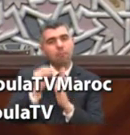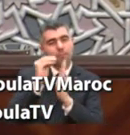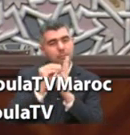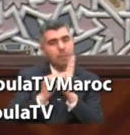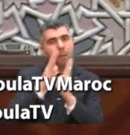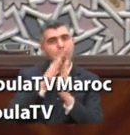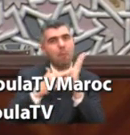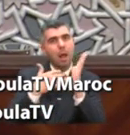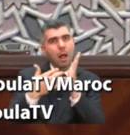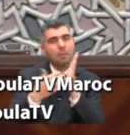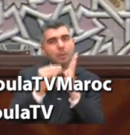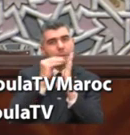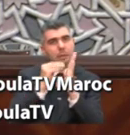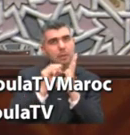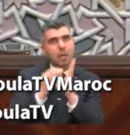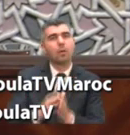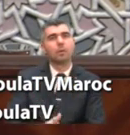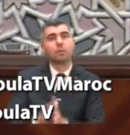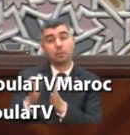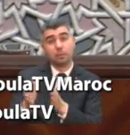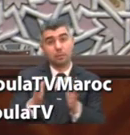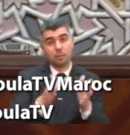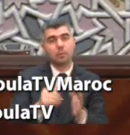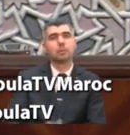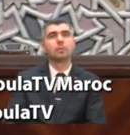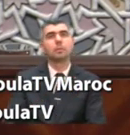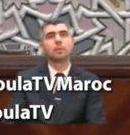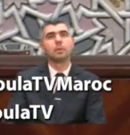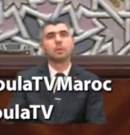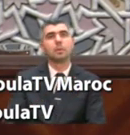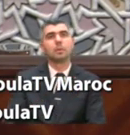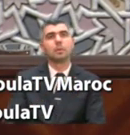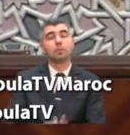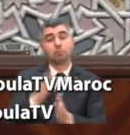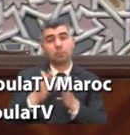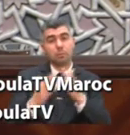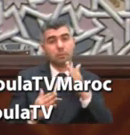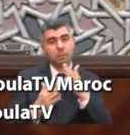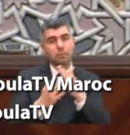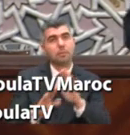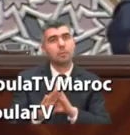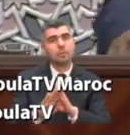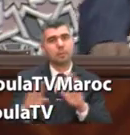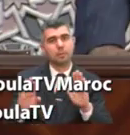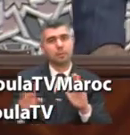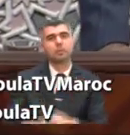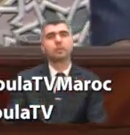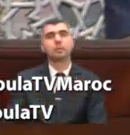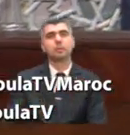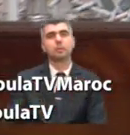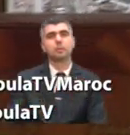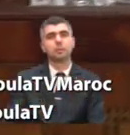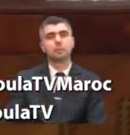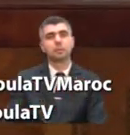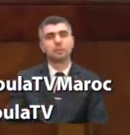الأسئلة المدرجة بجدول أعمالنا، وننتقل بعد قليل إلى الجلسة التشريعية المبرمجة. رفعت الجلسة.